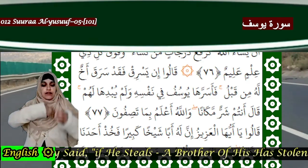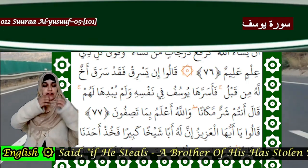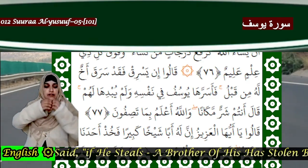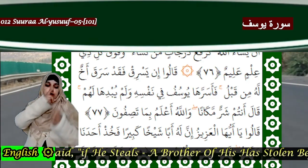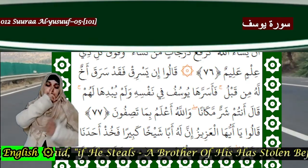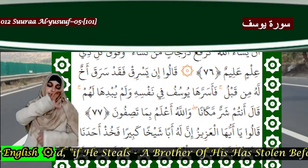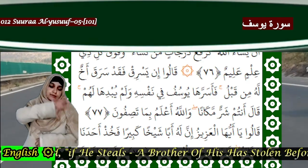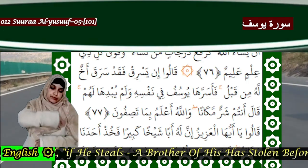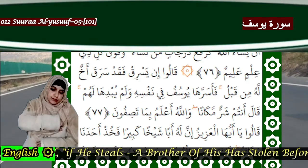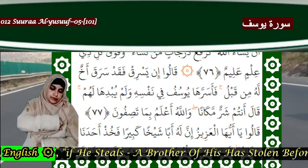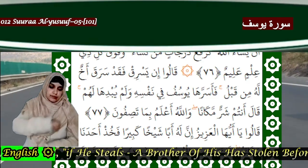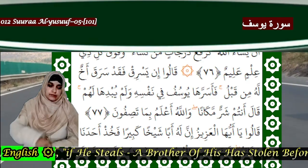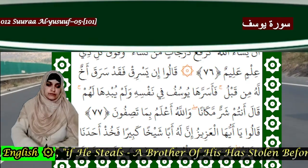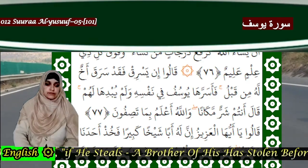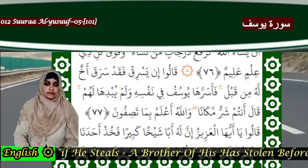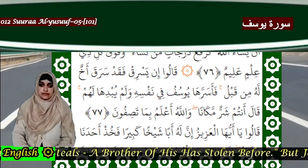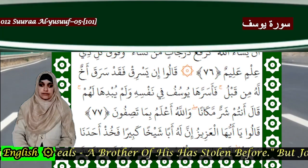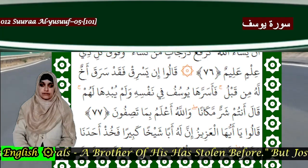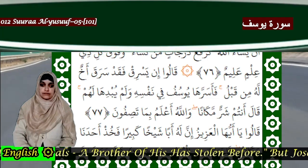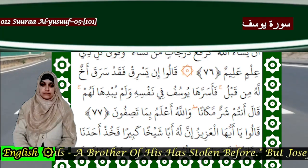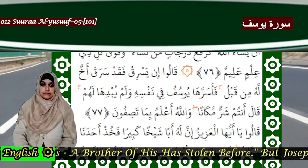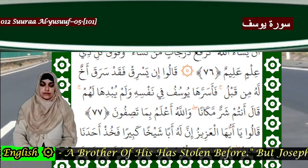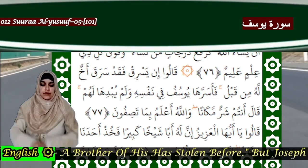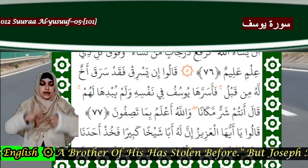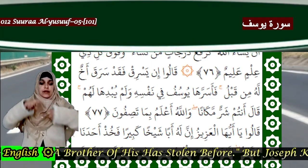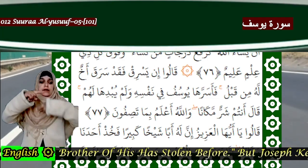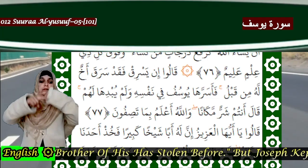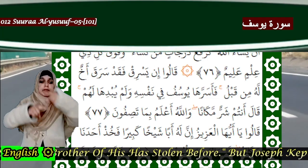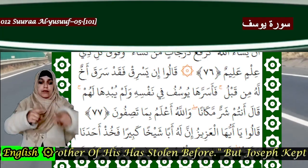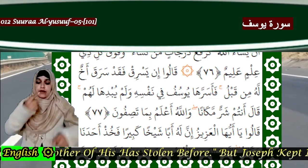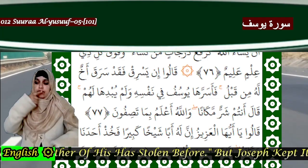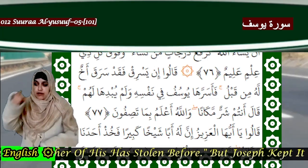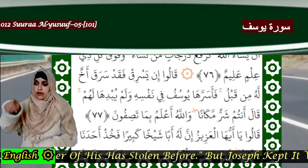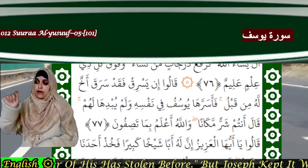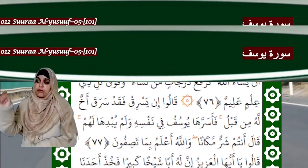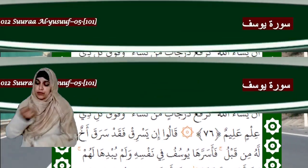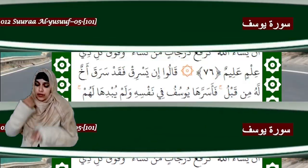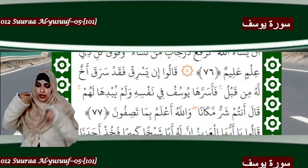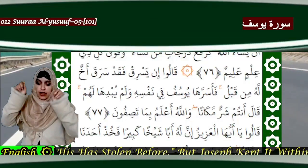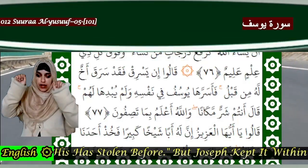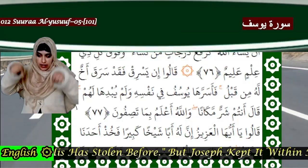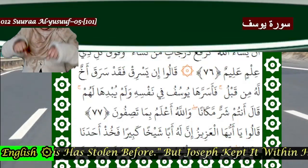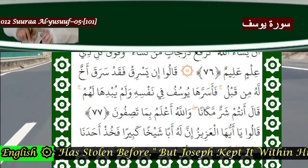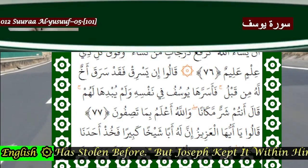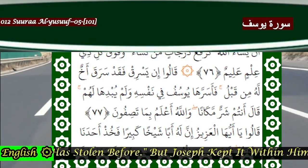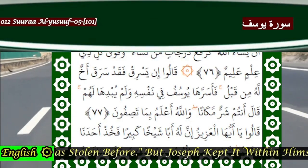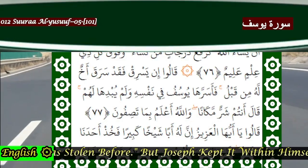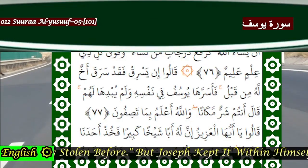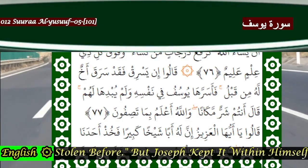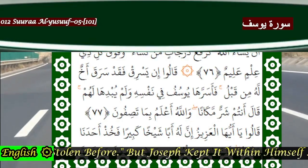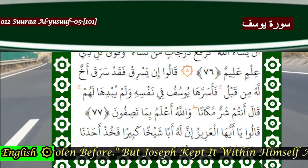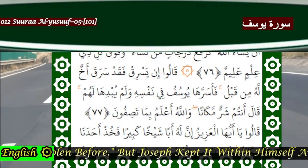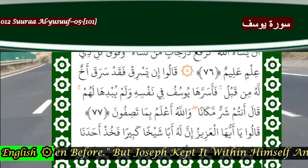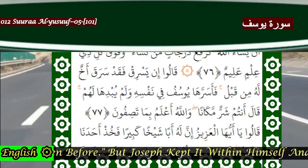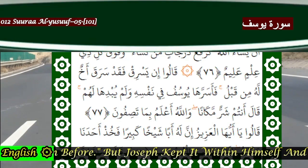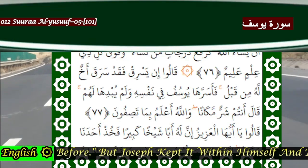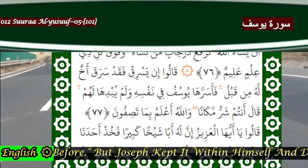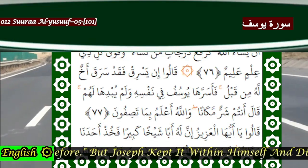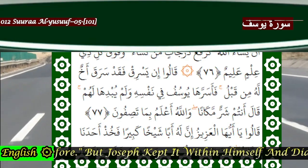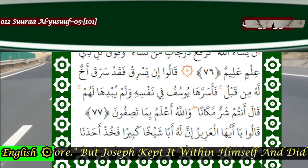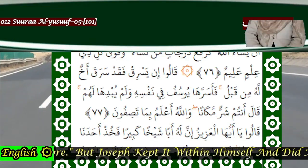مكانا والله بما تصفون. يقول الله عز وجل